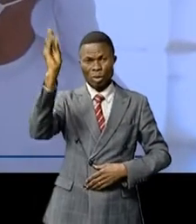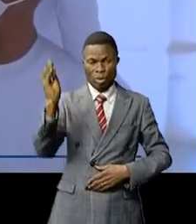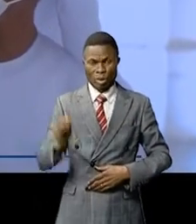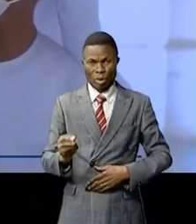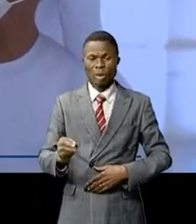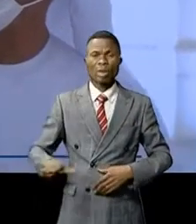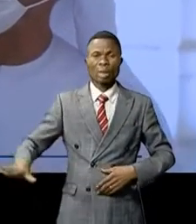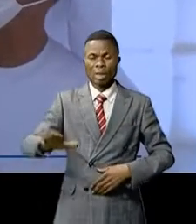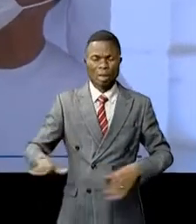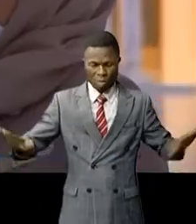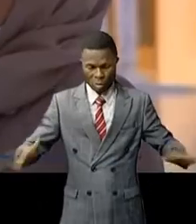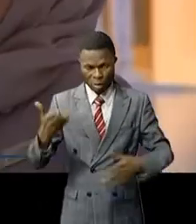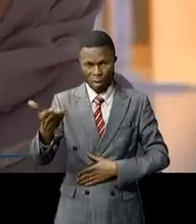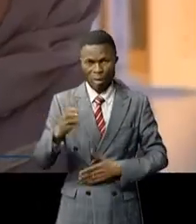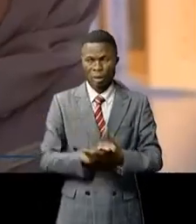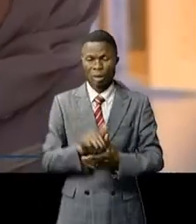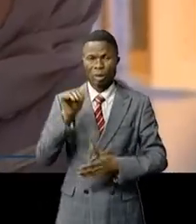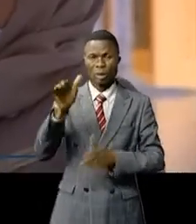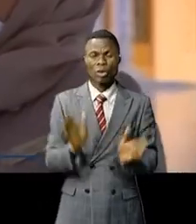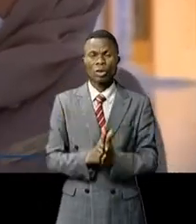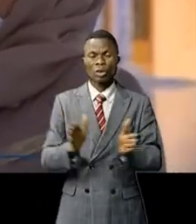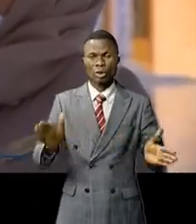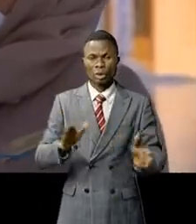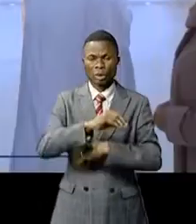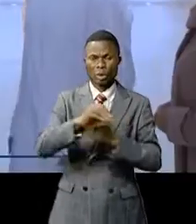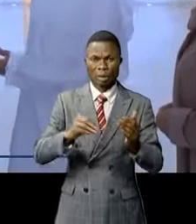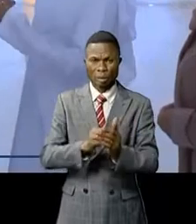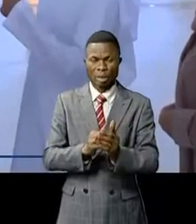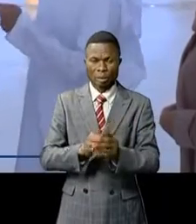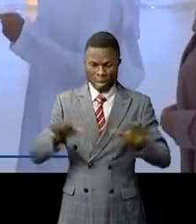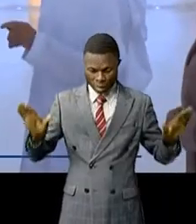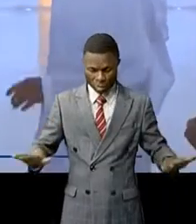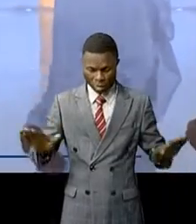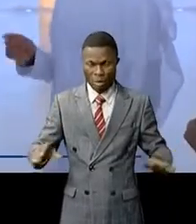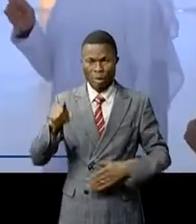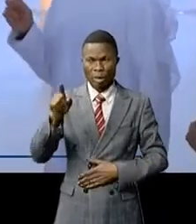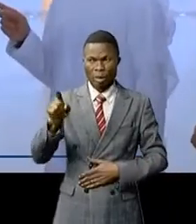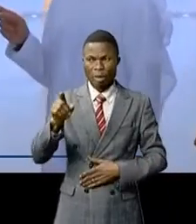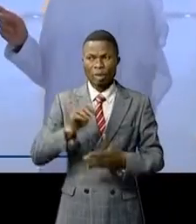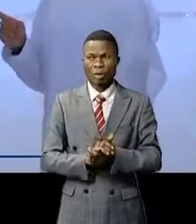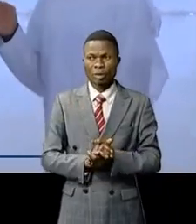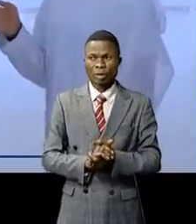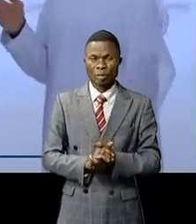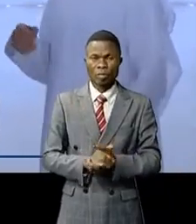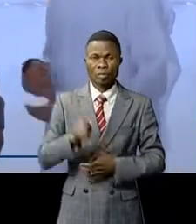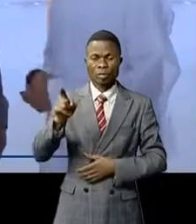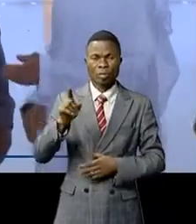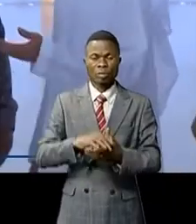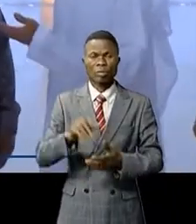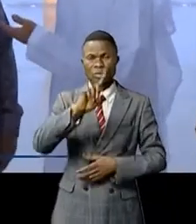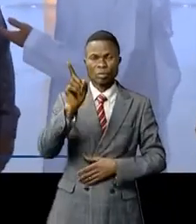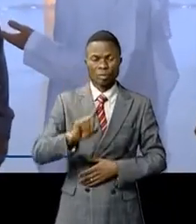Youssef Al-Obed, directeur général du centre islamique mosquée touristique Zayed, nom de Cheikh Zayed Ben